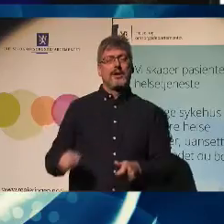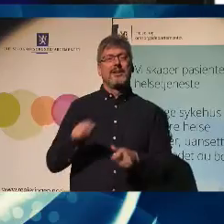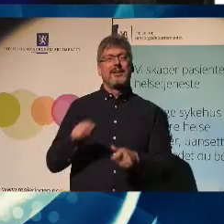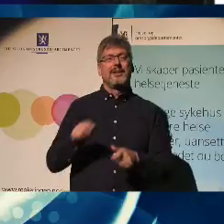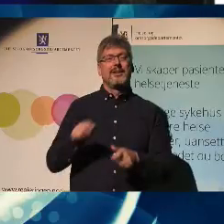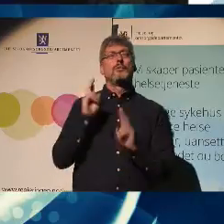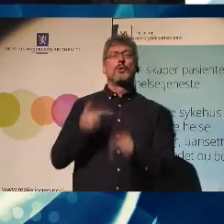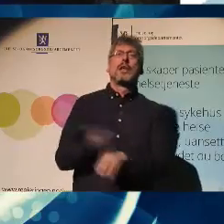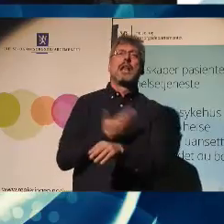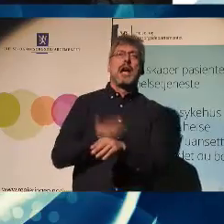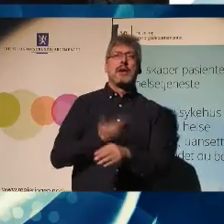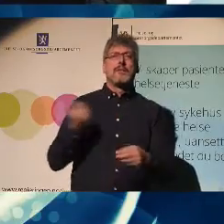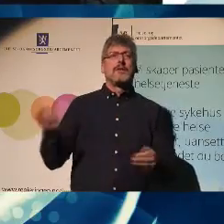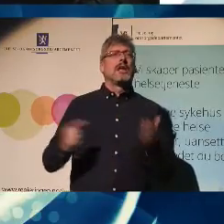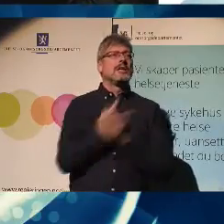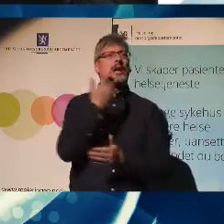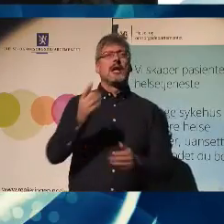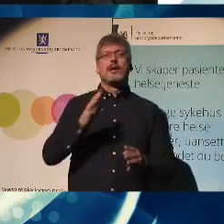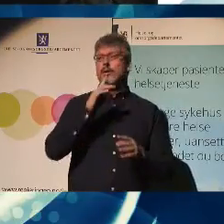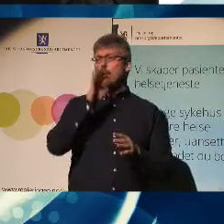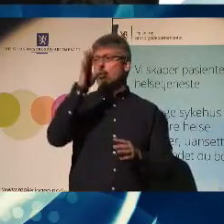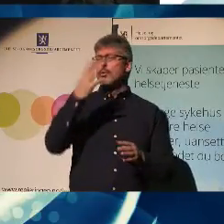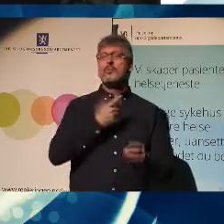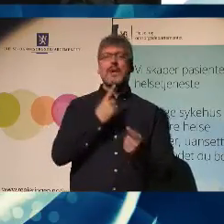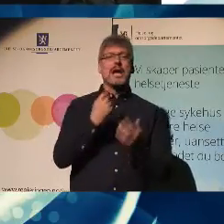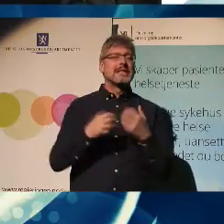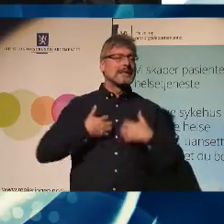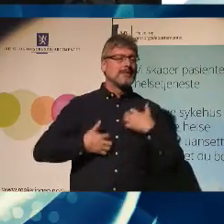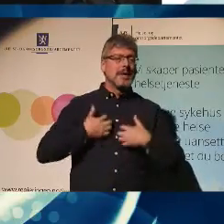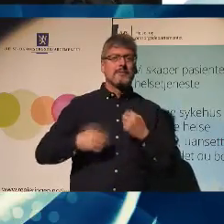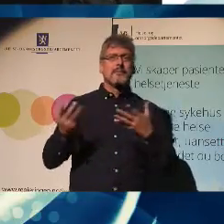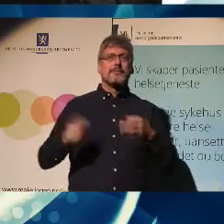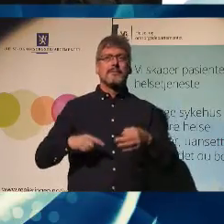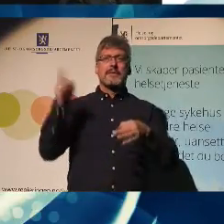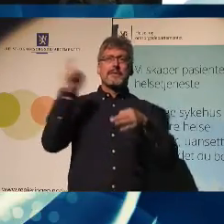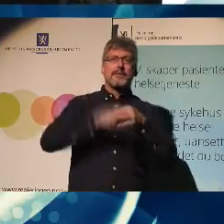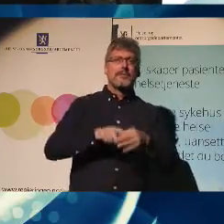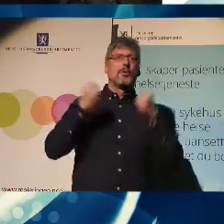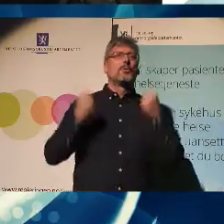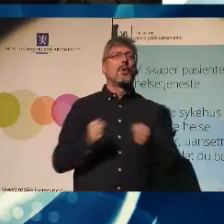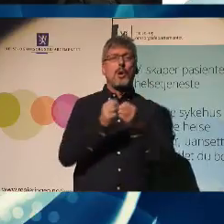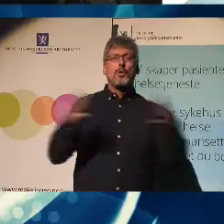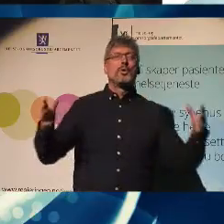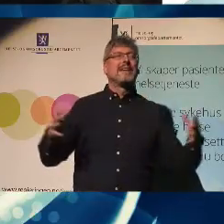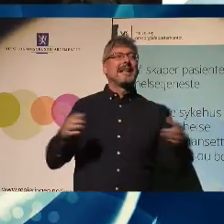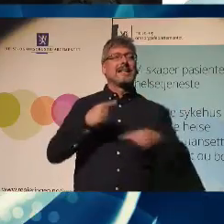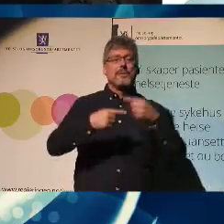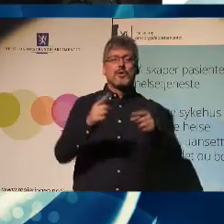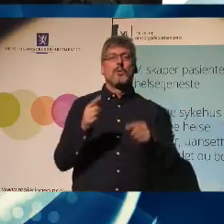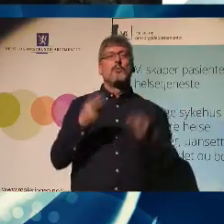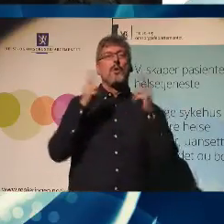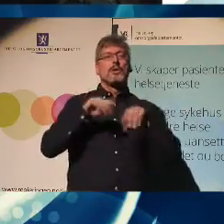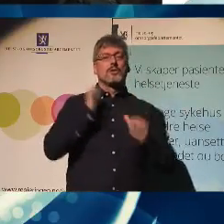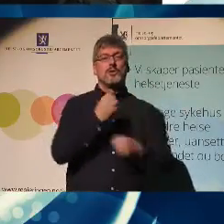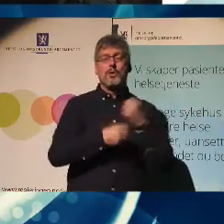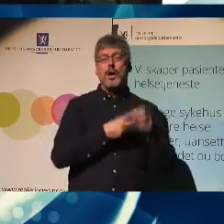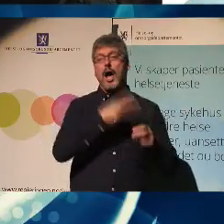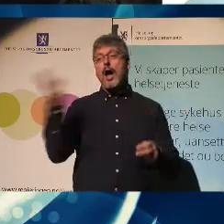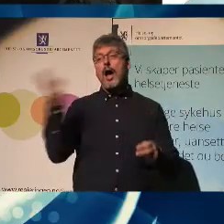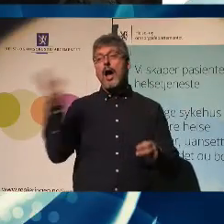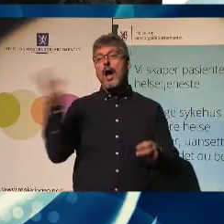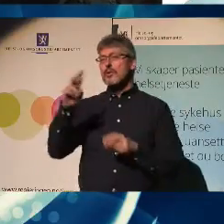veldig mye av, for det skjer jo utrolig mye spennende rundt omkring, og mange kobler dette på tunge utviklingsprosesser som de uansett skulle gjort. Andre bruker denne muligheten til å